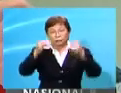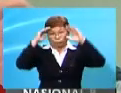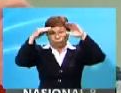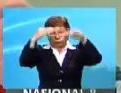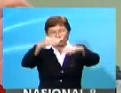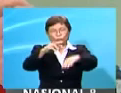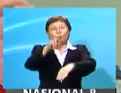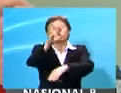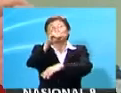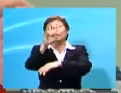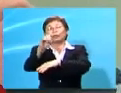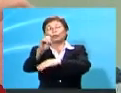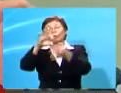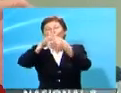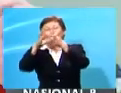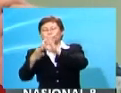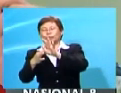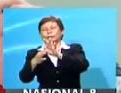players